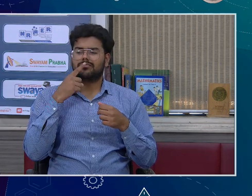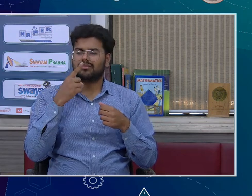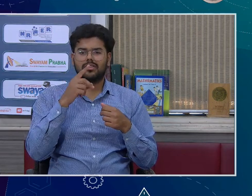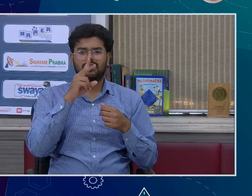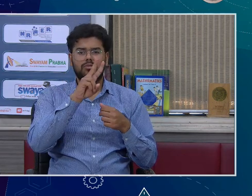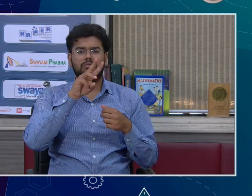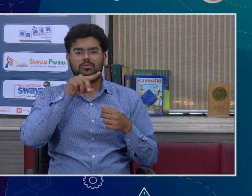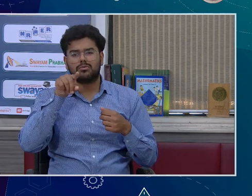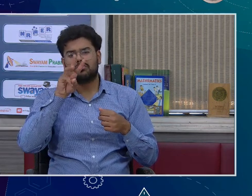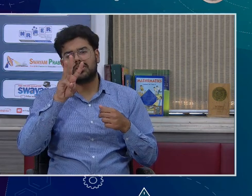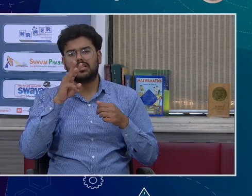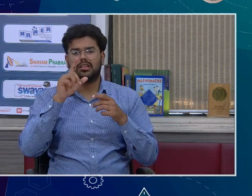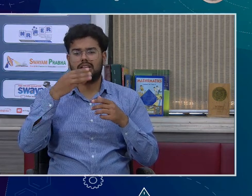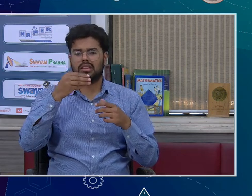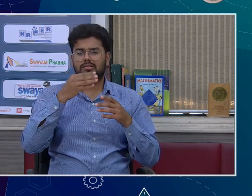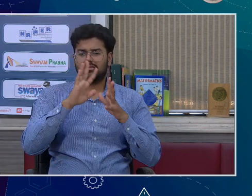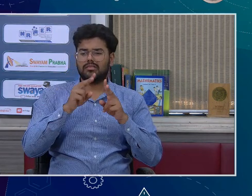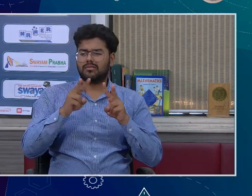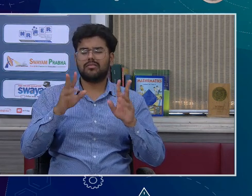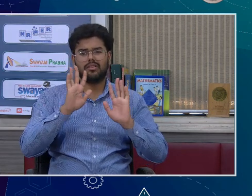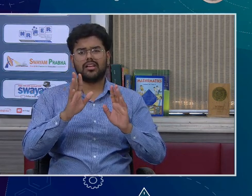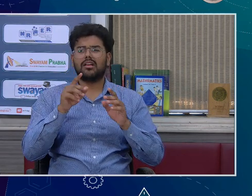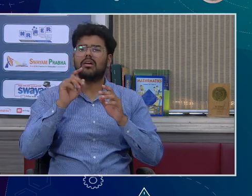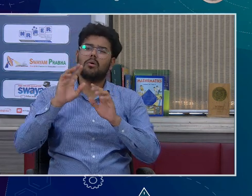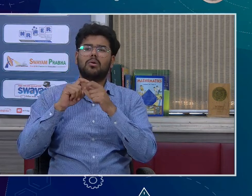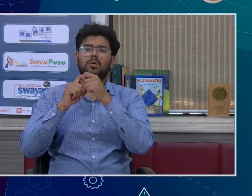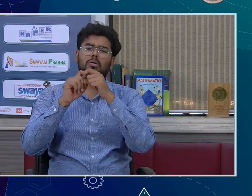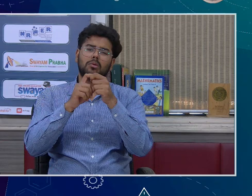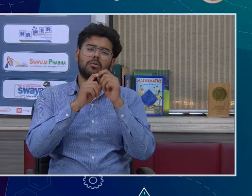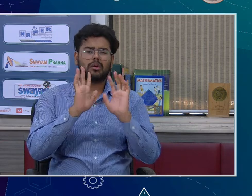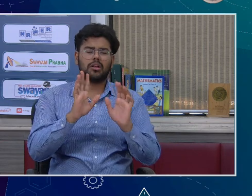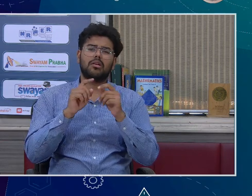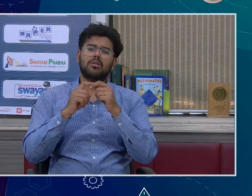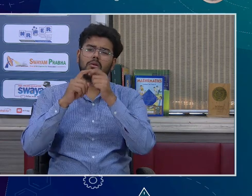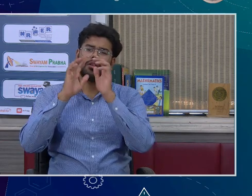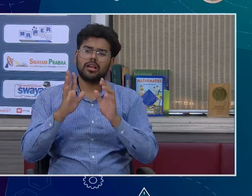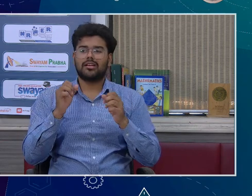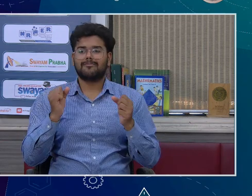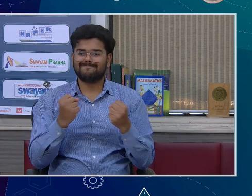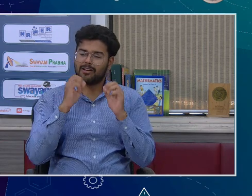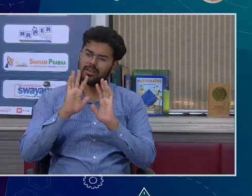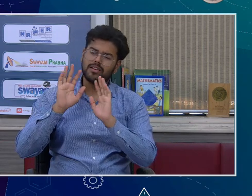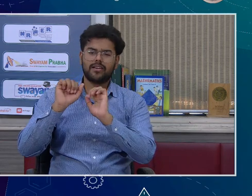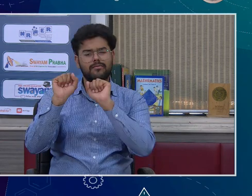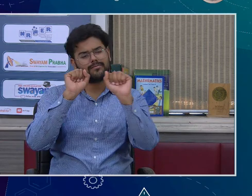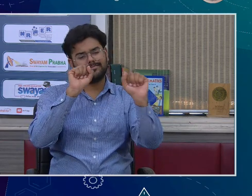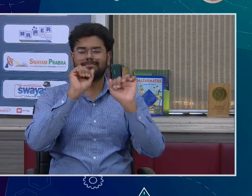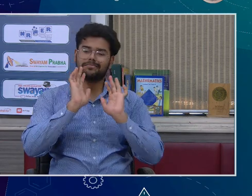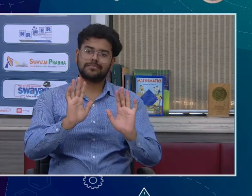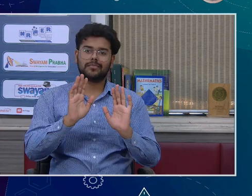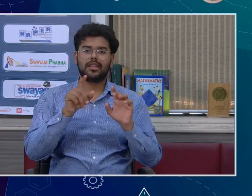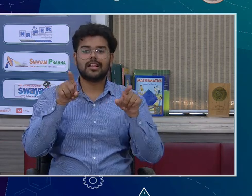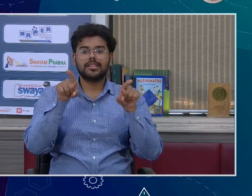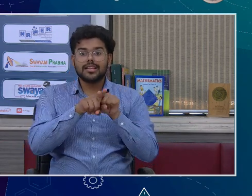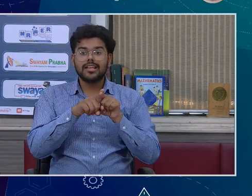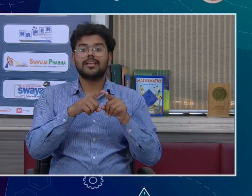लीव्स इन दिस एंटायर स्टोरी. सबका अपना अपना क्वालिटी था, सभी का अपना अपना स्ट्रेंथ था. सिमिलरली स्टूडेंट्स भी हमारे पास काफ़ी